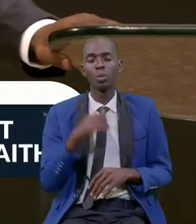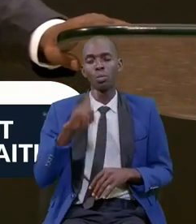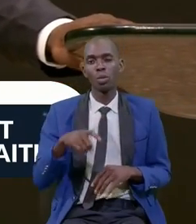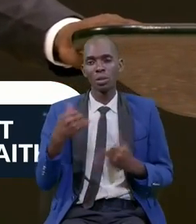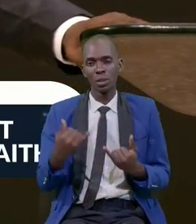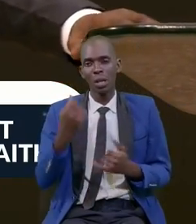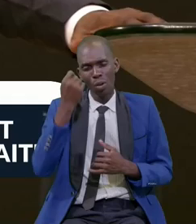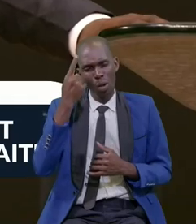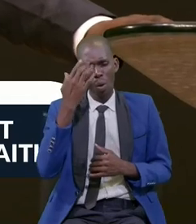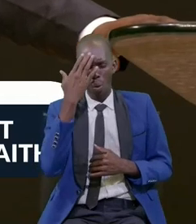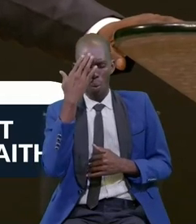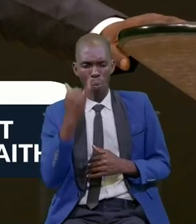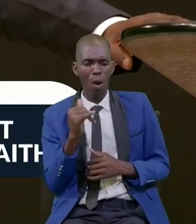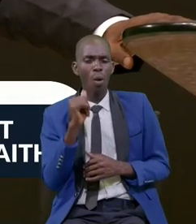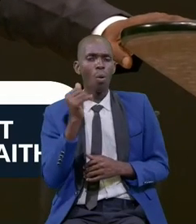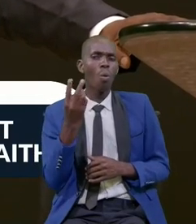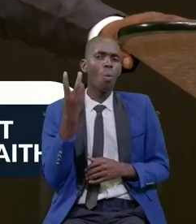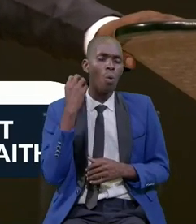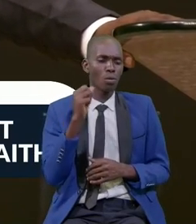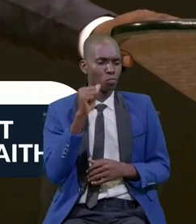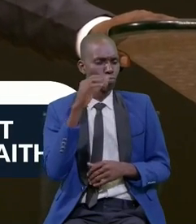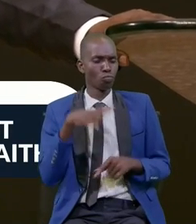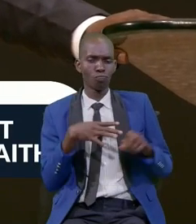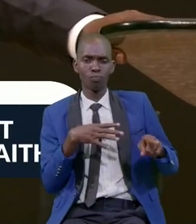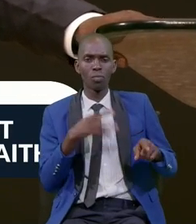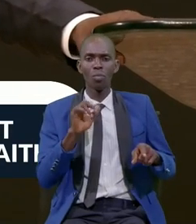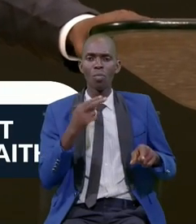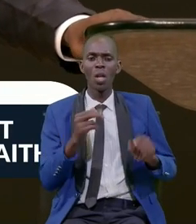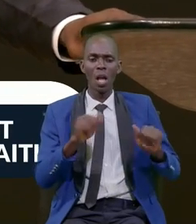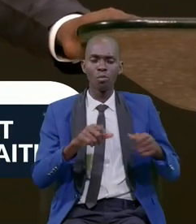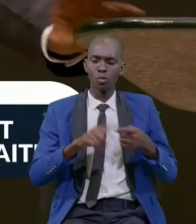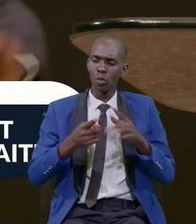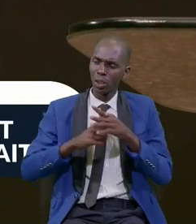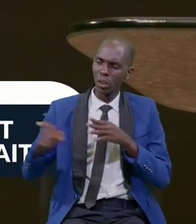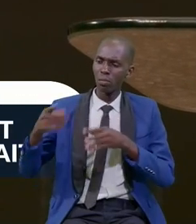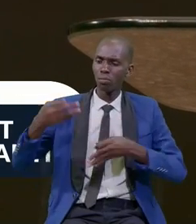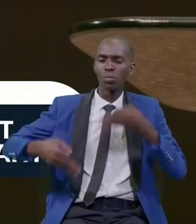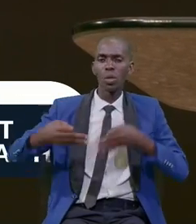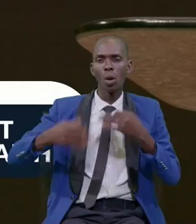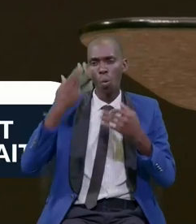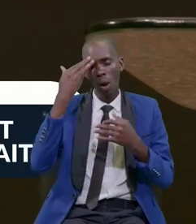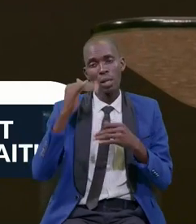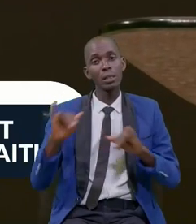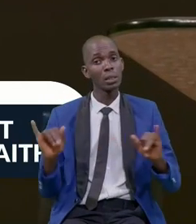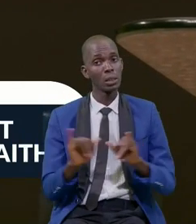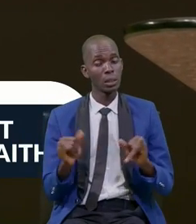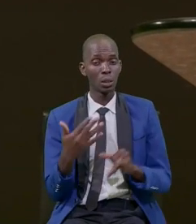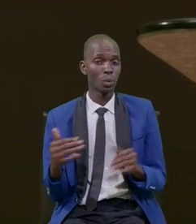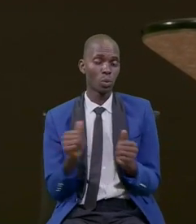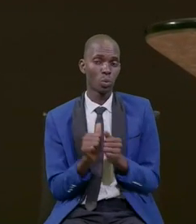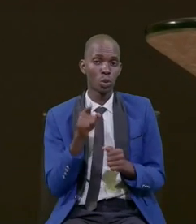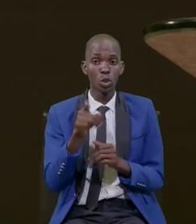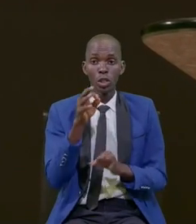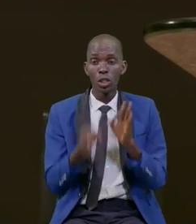comprendre pourquoi elle a pu échapper à la condamnation. La même chose s'applique à vous. Si vous allez